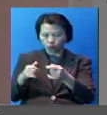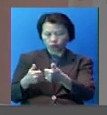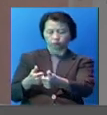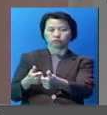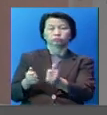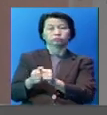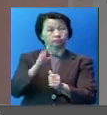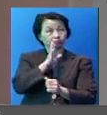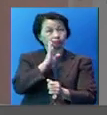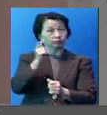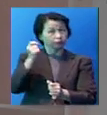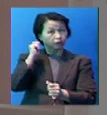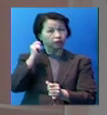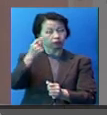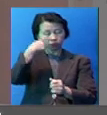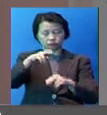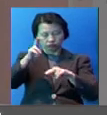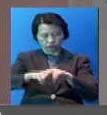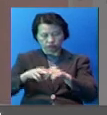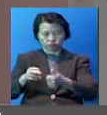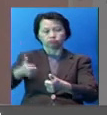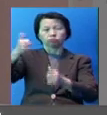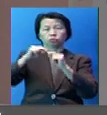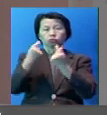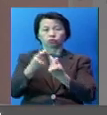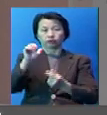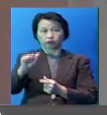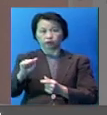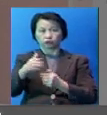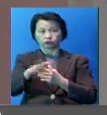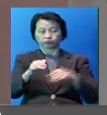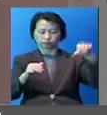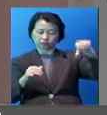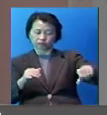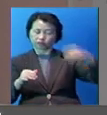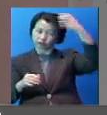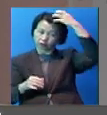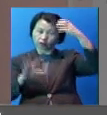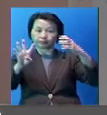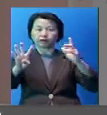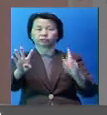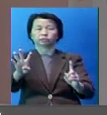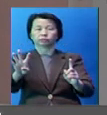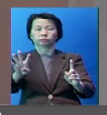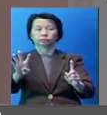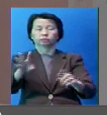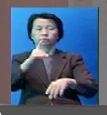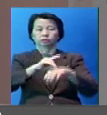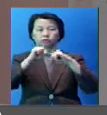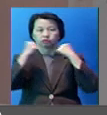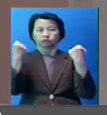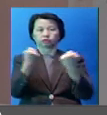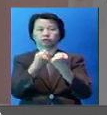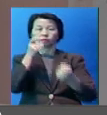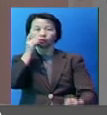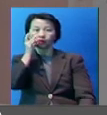yang katakan tadi untuk menduduki ataupun menjuarai kumpulan A selepas menewaskan Selangor 4-1 dalam aksi terakhir di Stadium